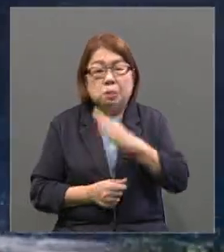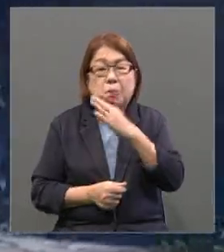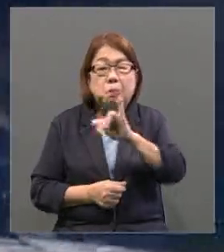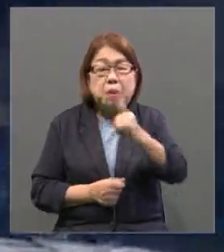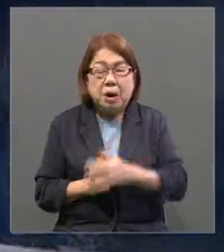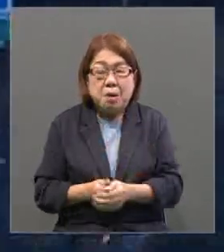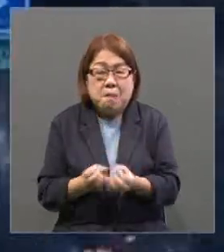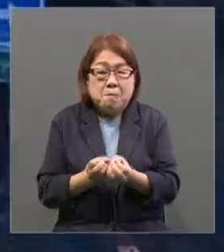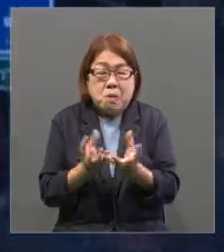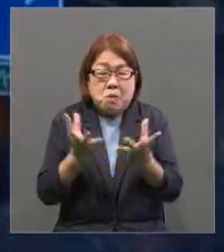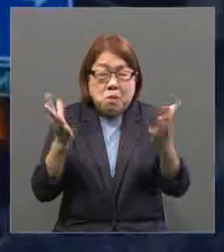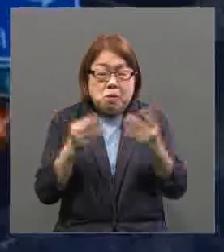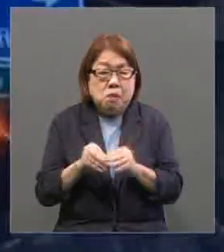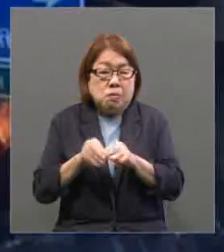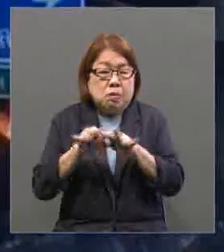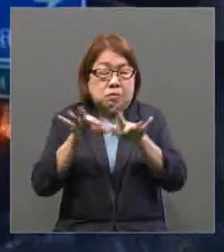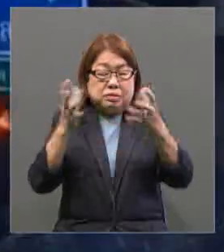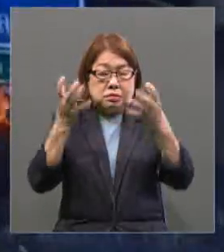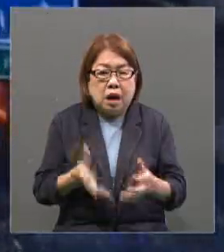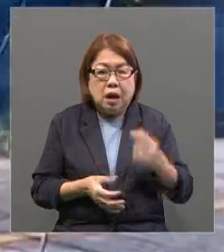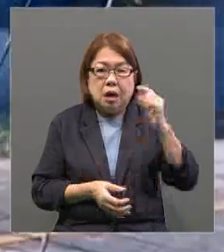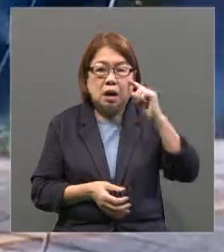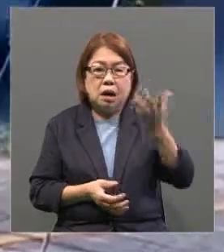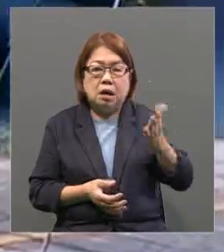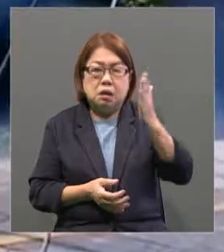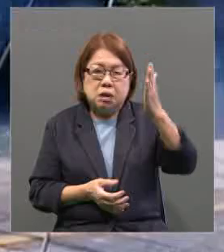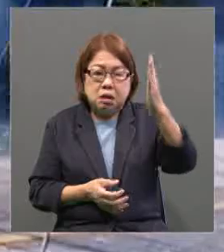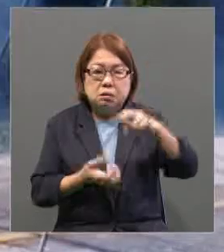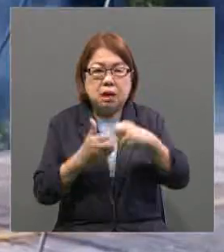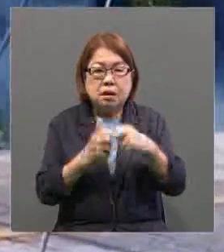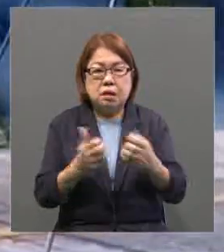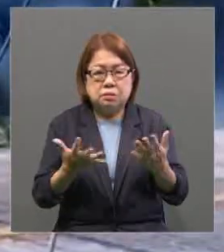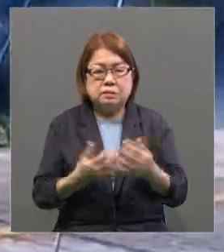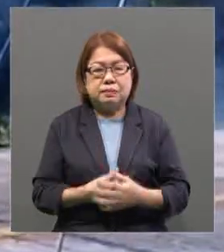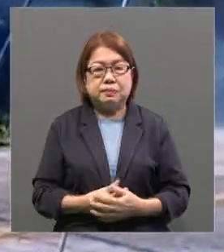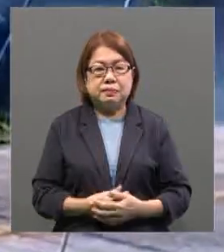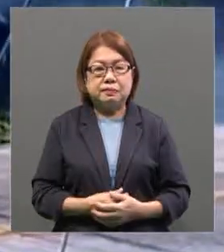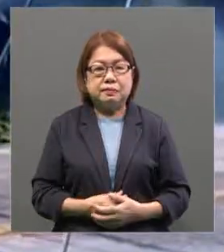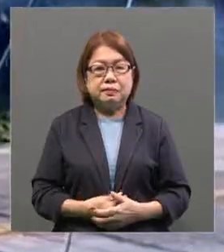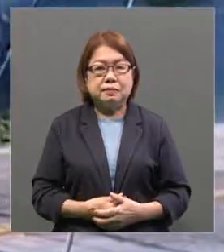ไหนมันเหตุการณ์รุนแรงลุกลามเนี่ยไม่มีใครอยากจะคิดถึงผลที่จะตามมานะคะ